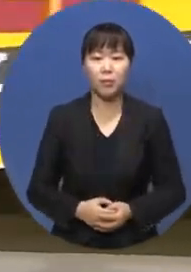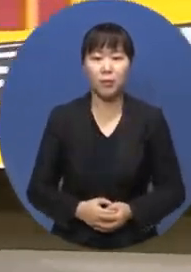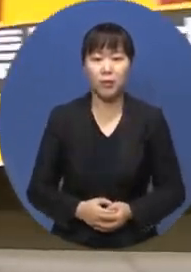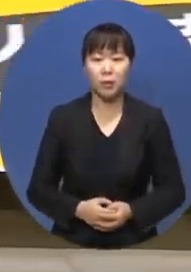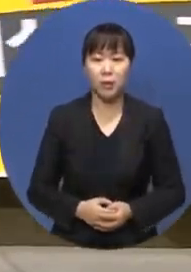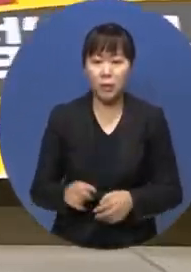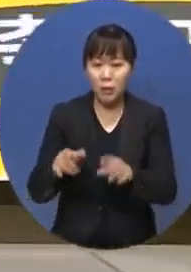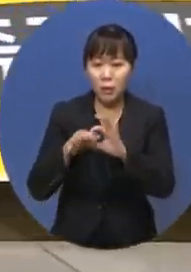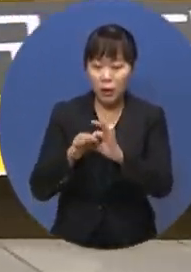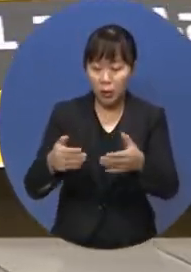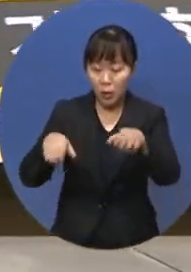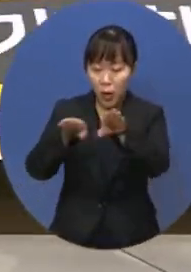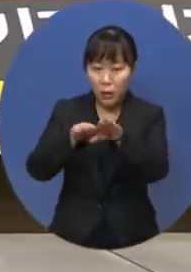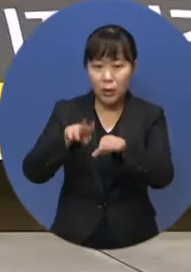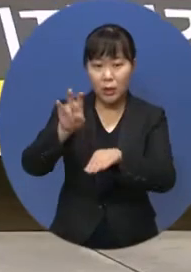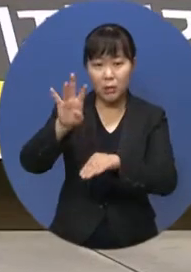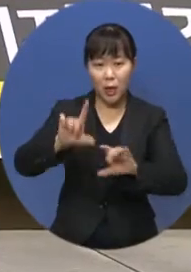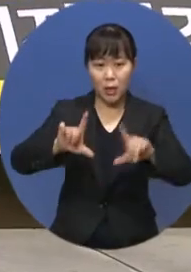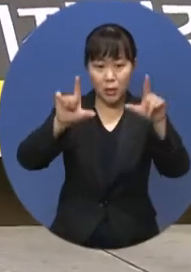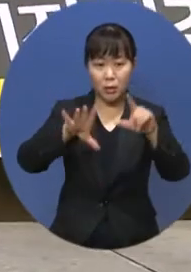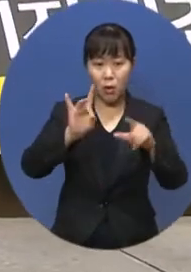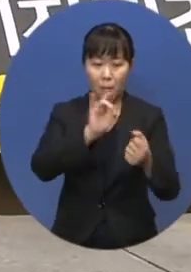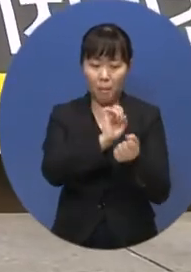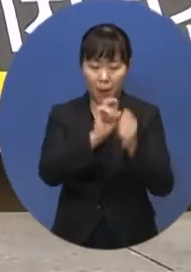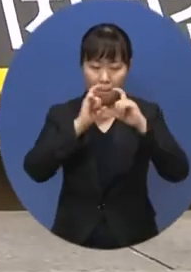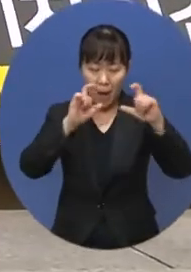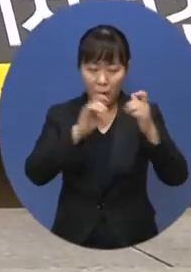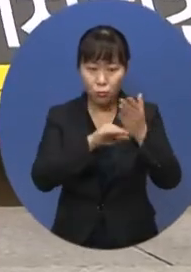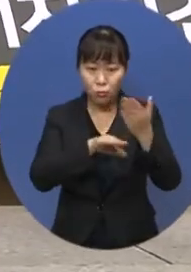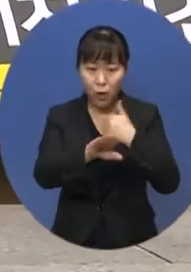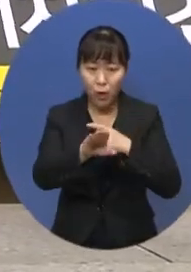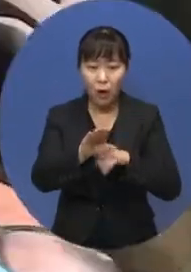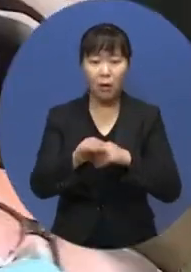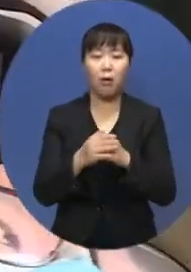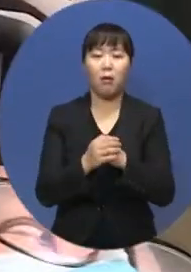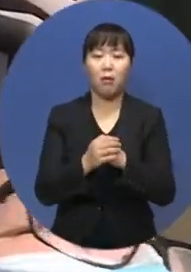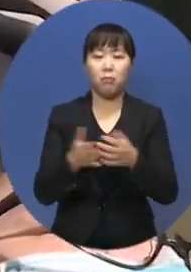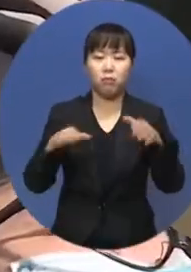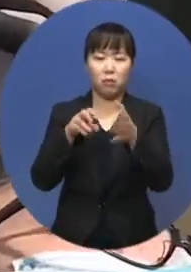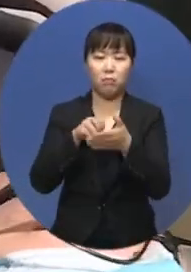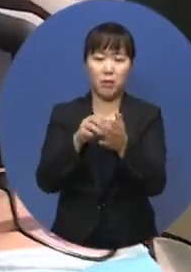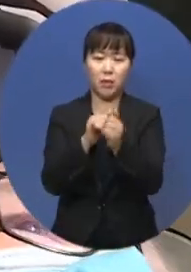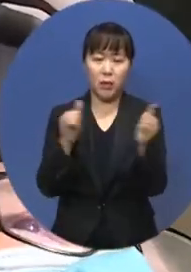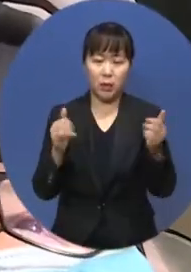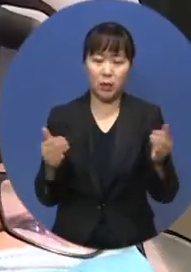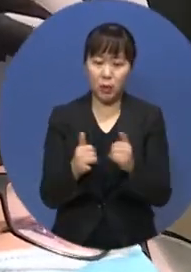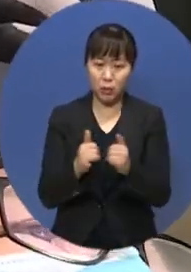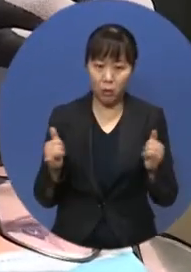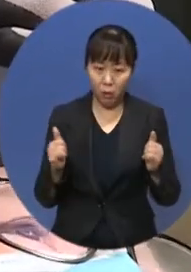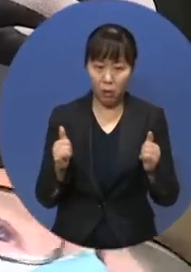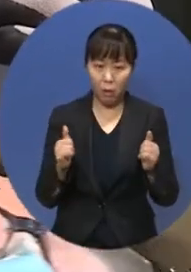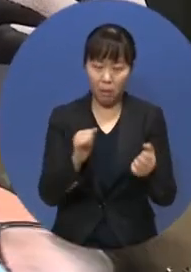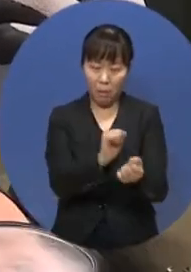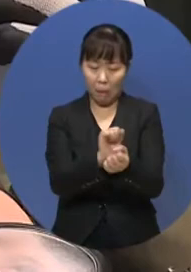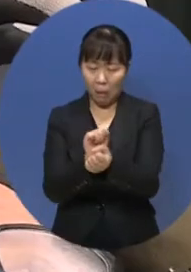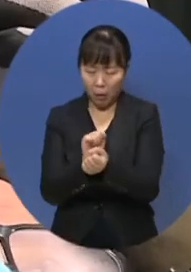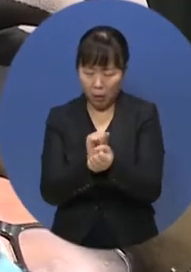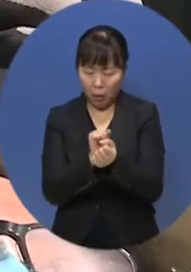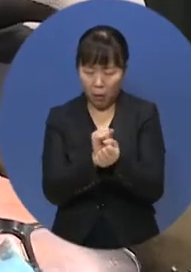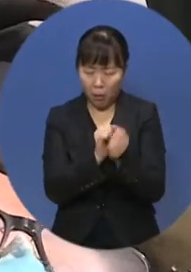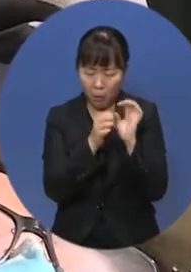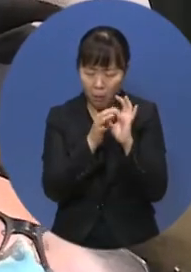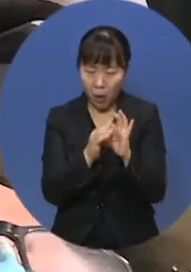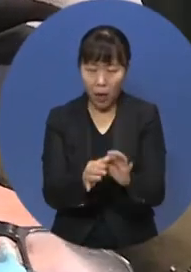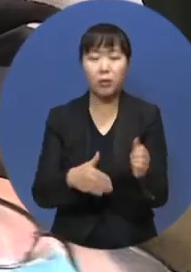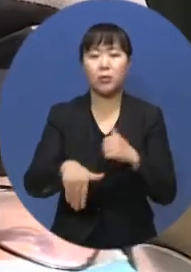해당 시설은 지난달 24일 첫 확진자를 시작으로 시설 입소자와 직원 등 확진자가 지속해서